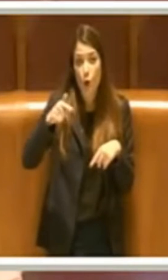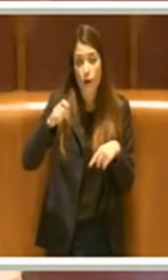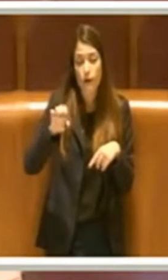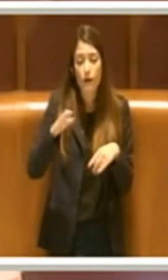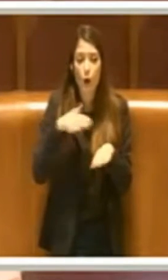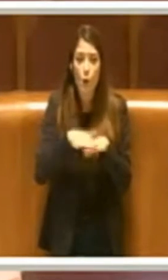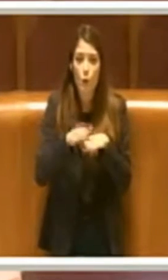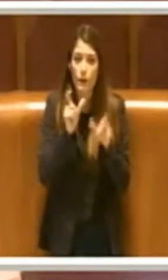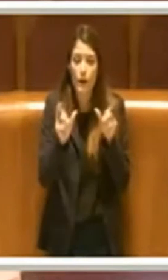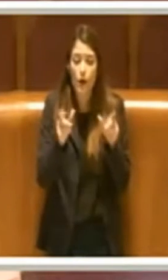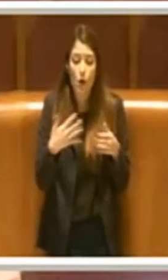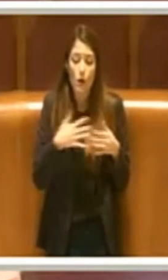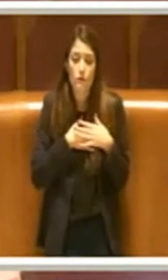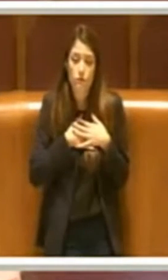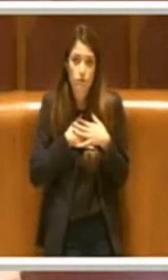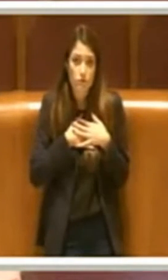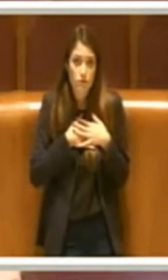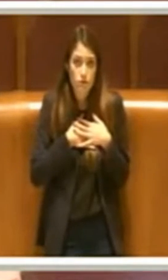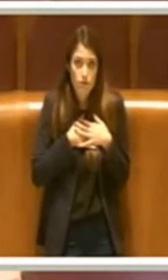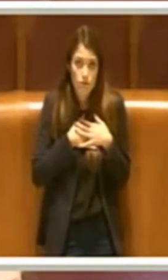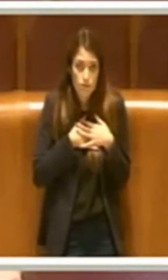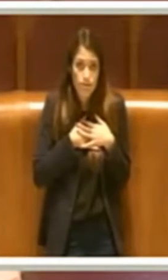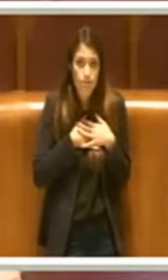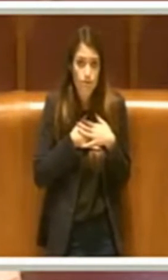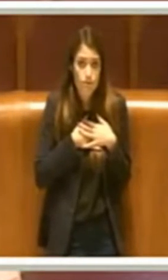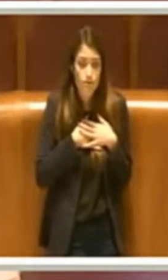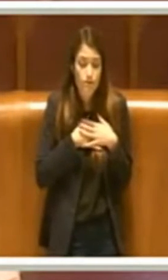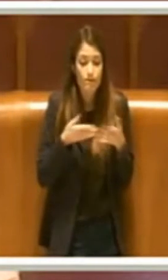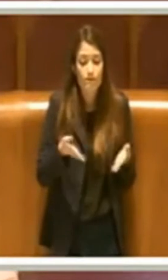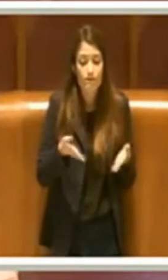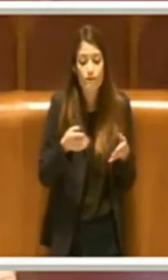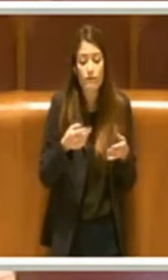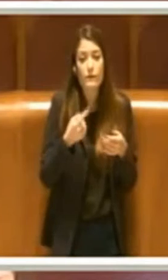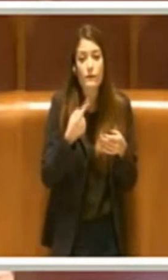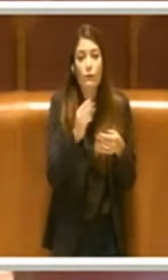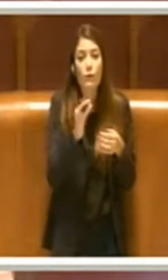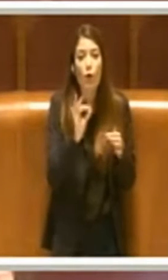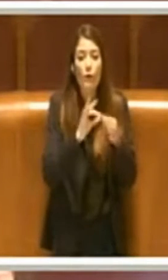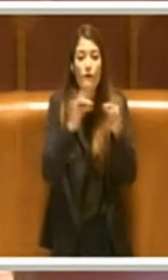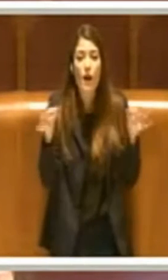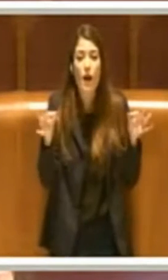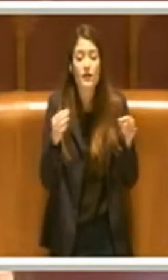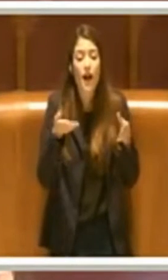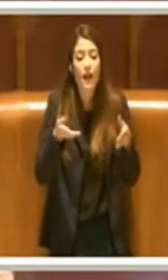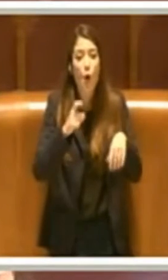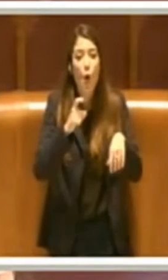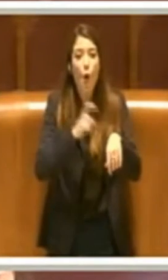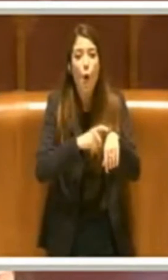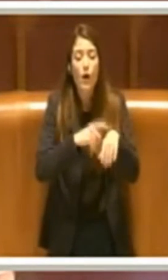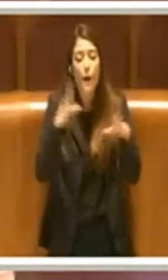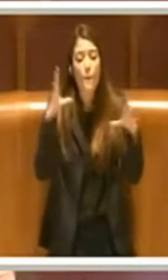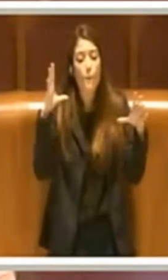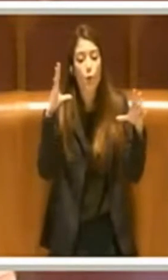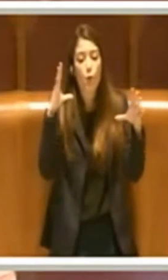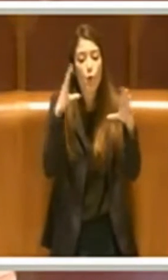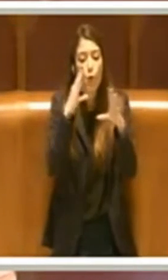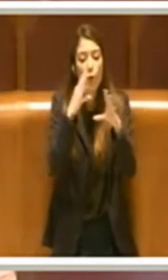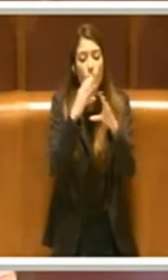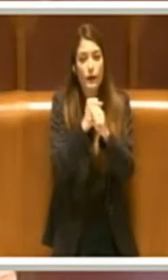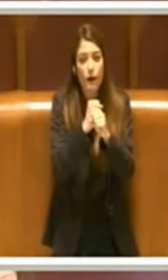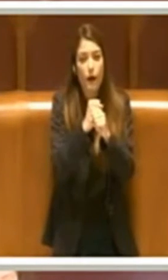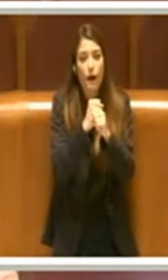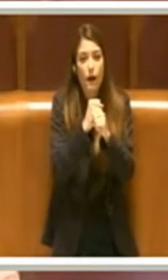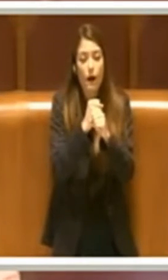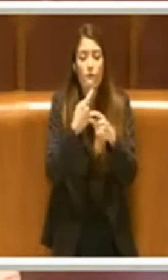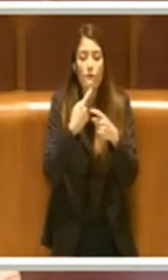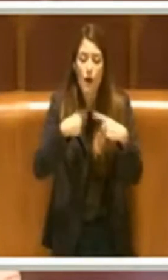cuore. È la nostra ora più buia, ha detto, richiamando altre ore buie, ma ce la